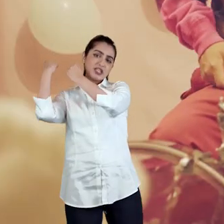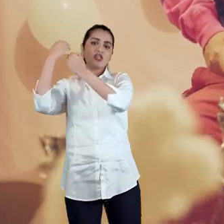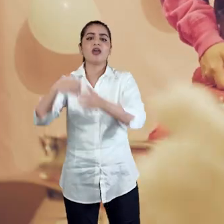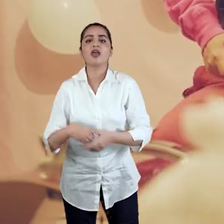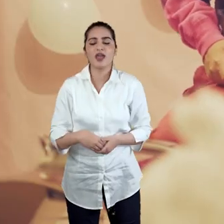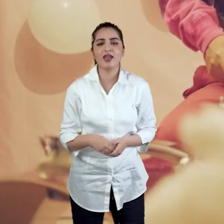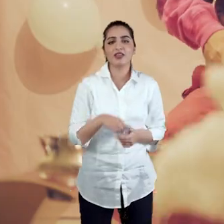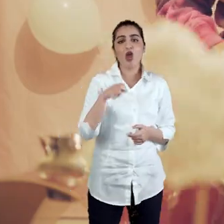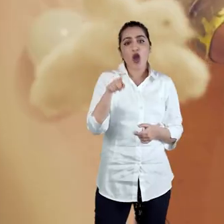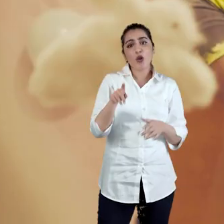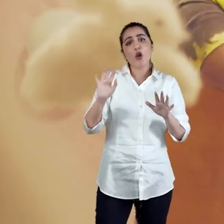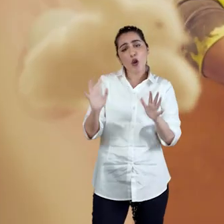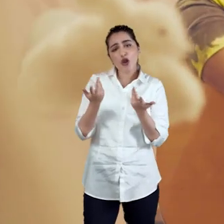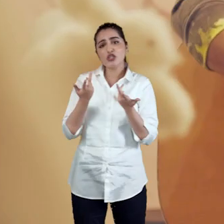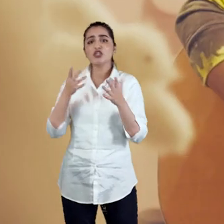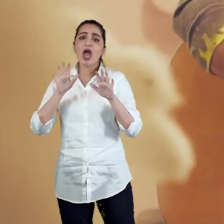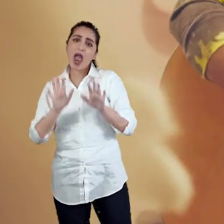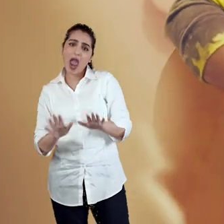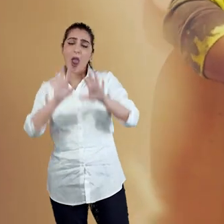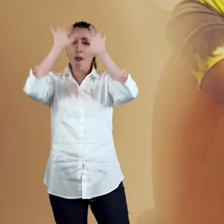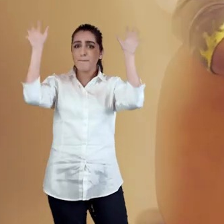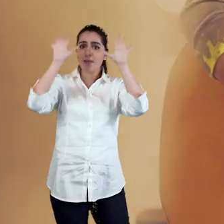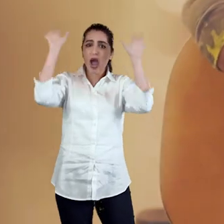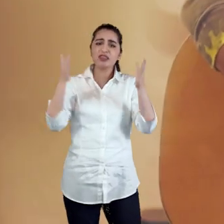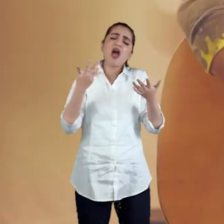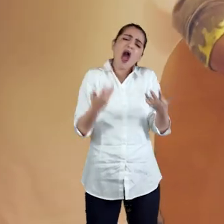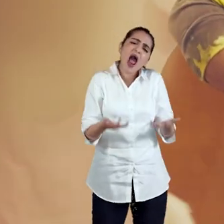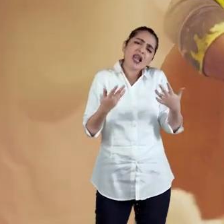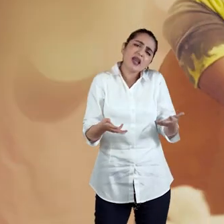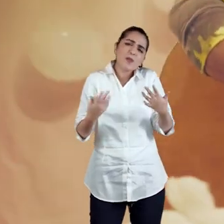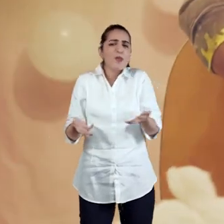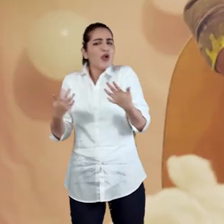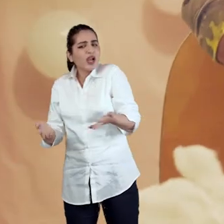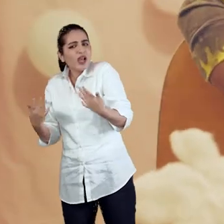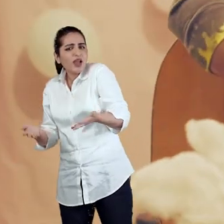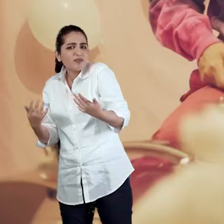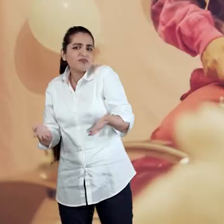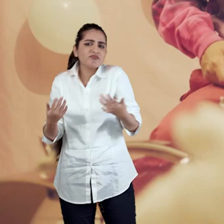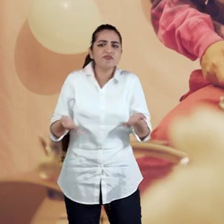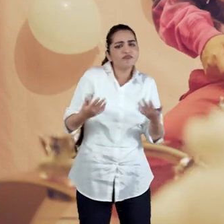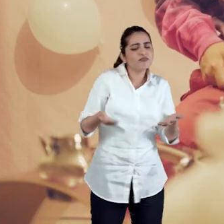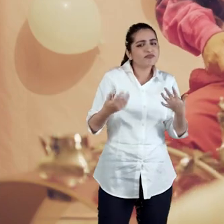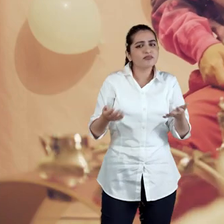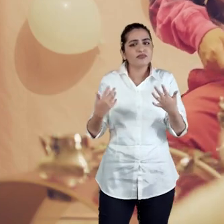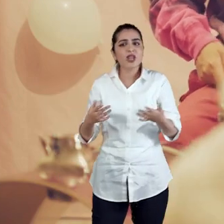पीछे पीछे पीछे पीछे, कुछ हैं बादल हल्के फुलके,